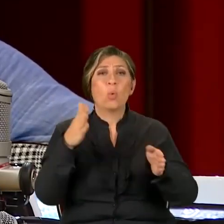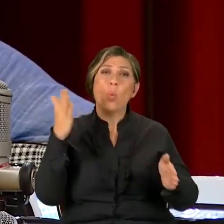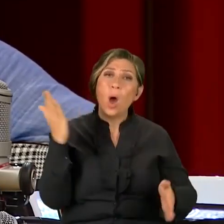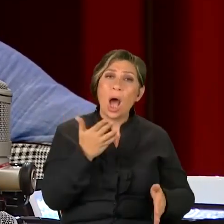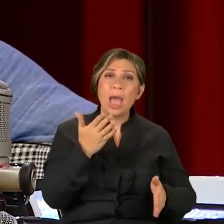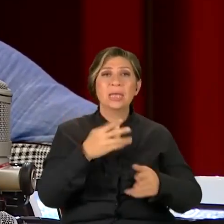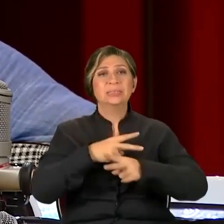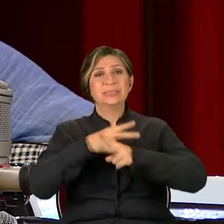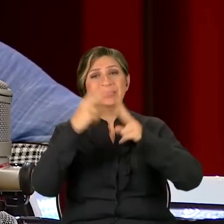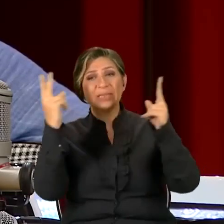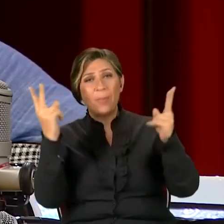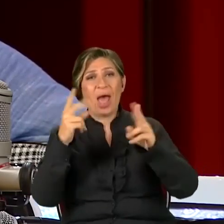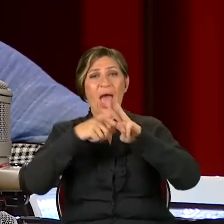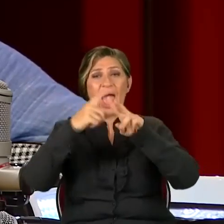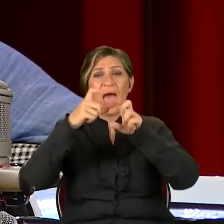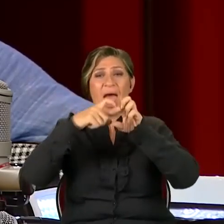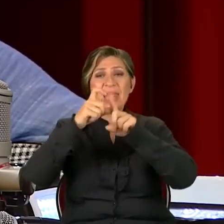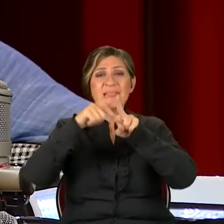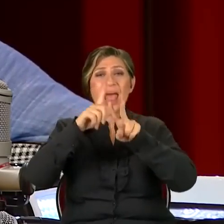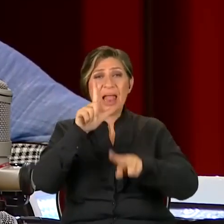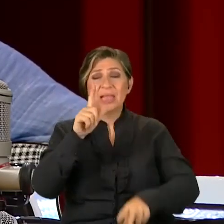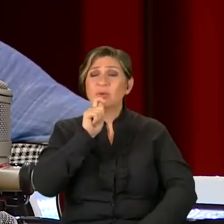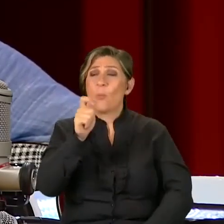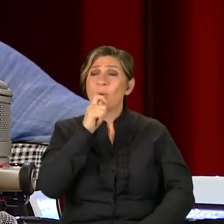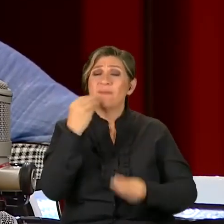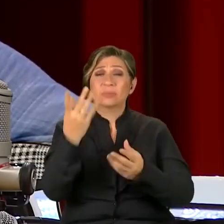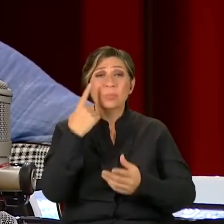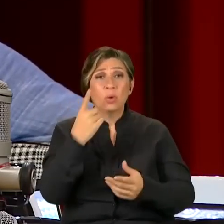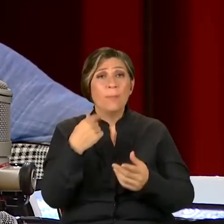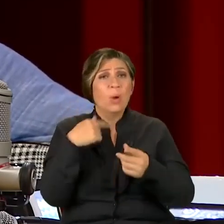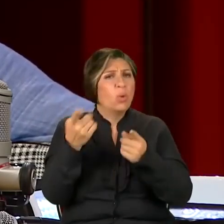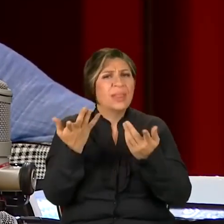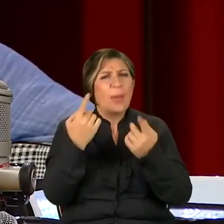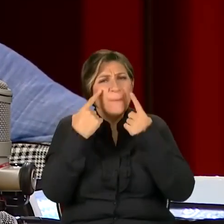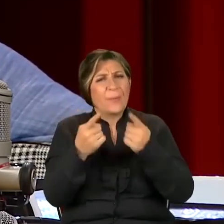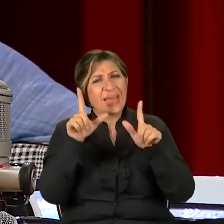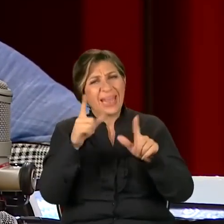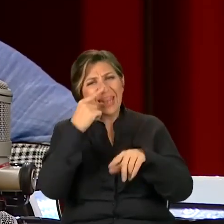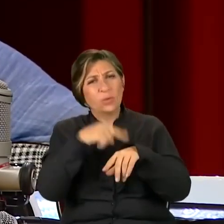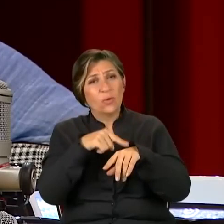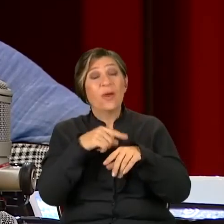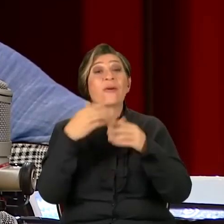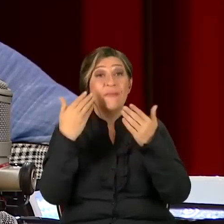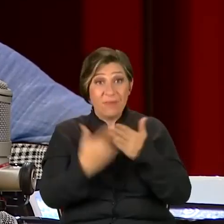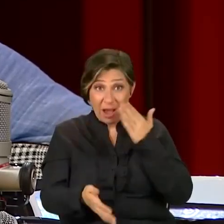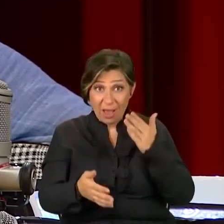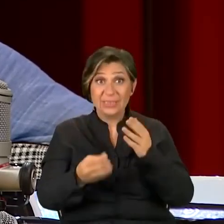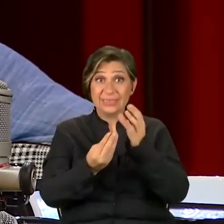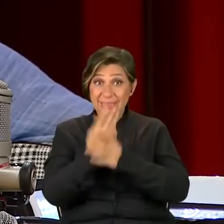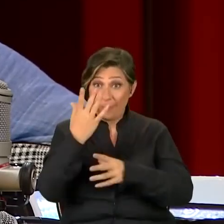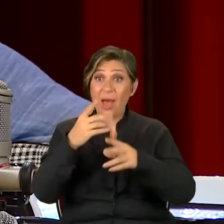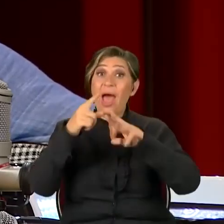Vay sabaha Erdal Beşikçioğlu röportaj vermiş diye bakıyor Oysaki ben onu şöyle bakmaları gerektiğini alıyorum Vay